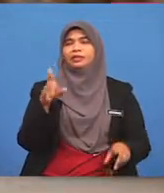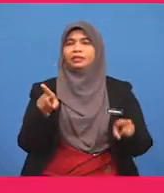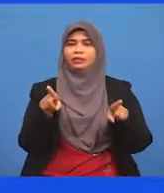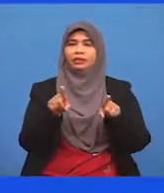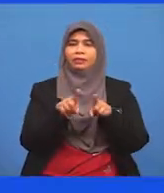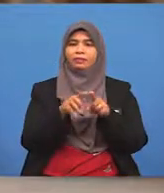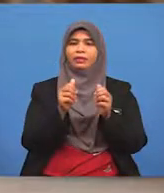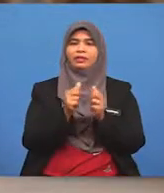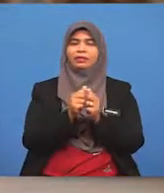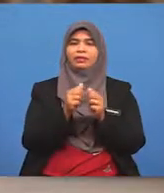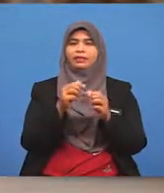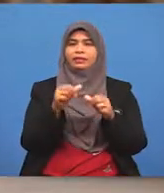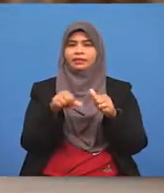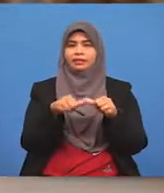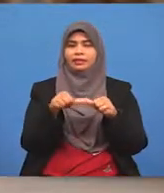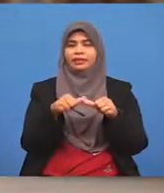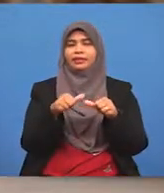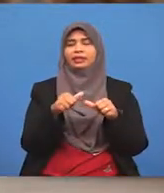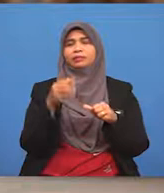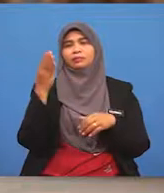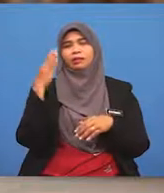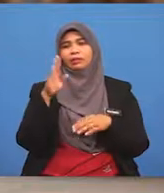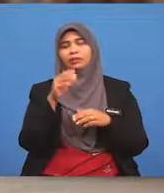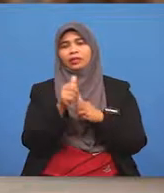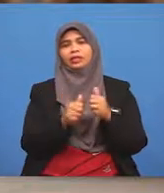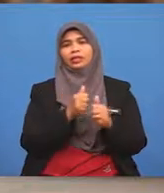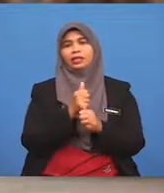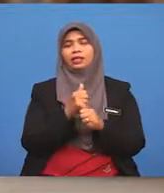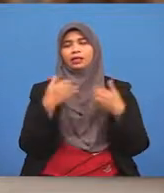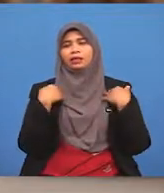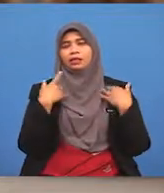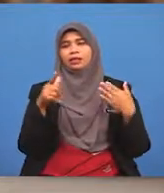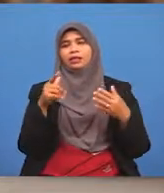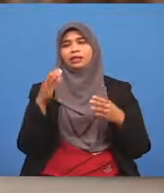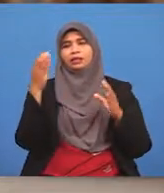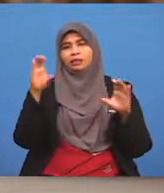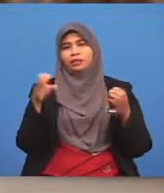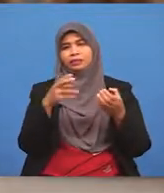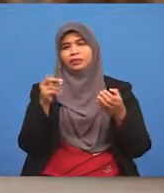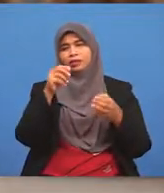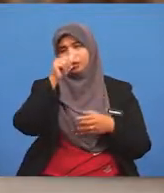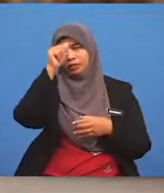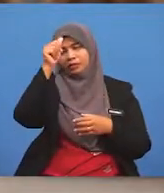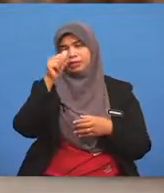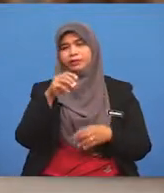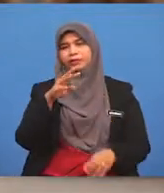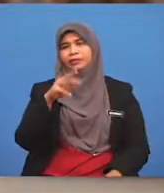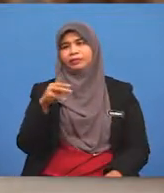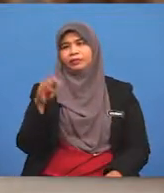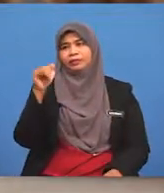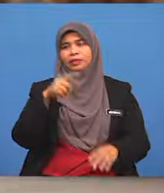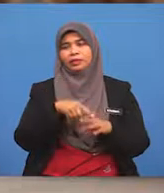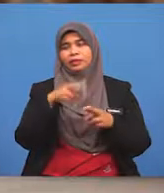Taala. Murid-murid yang dihormati sekalian, kita masih membicarakan tentang manfaat kejadian